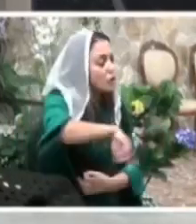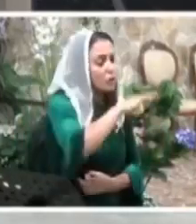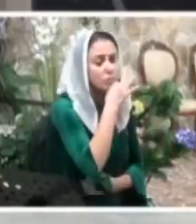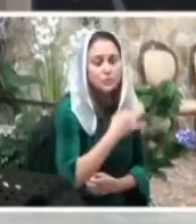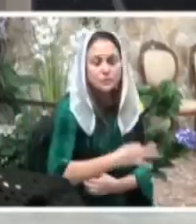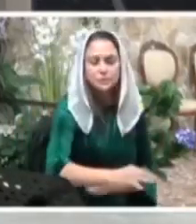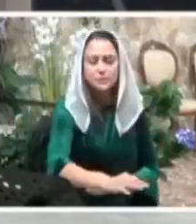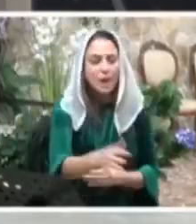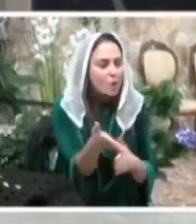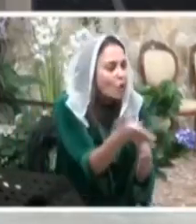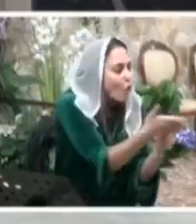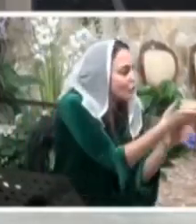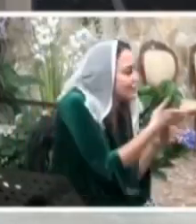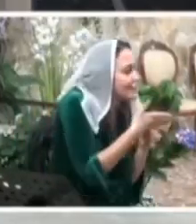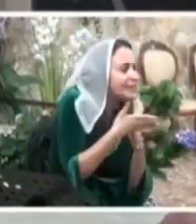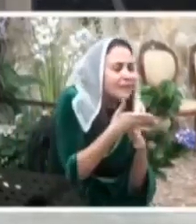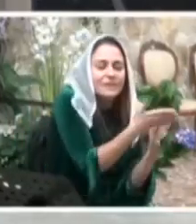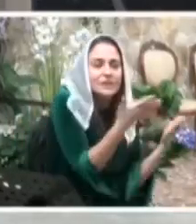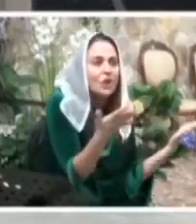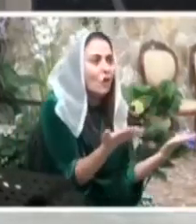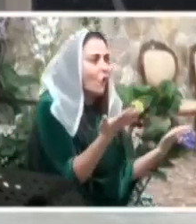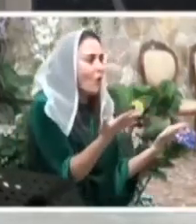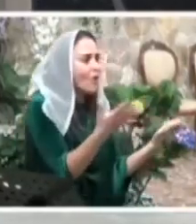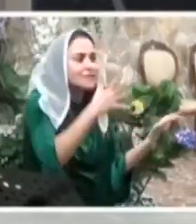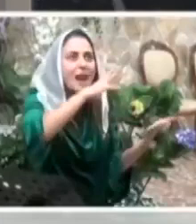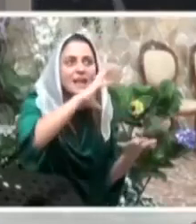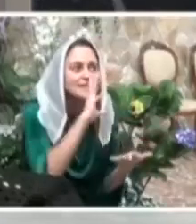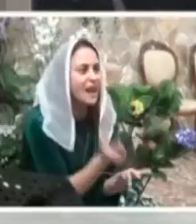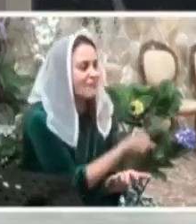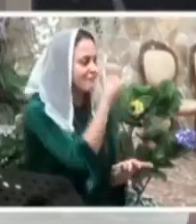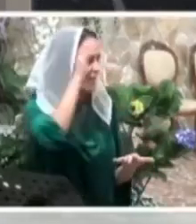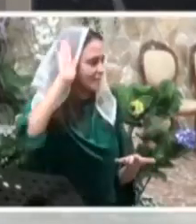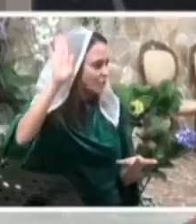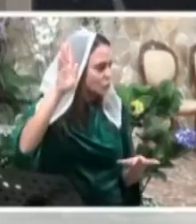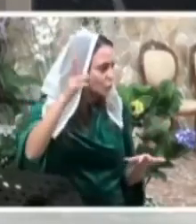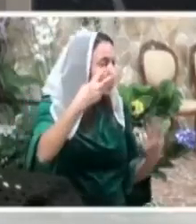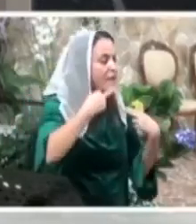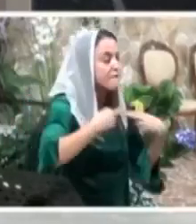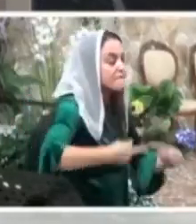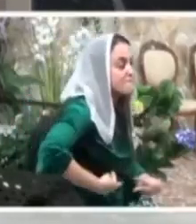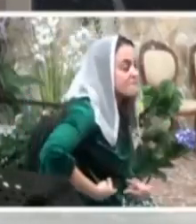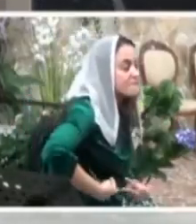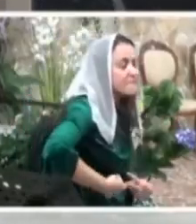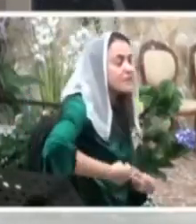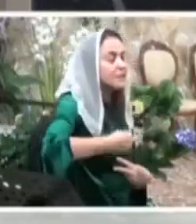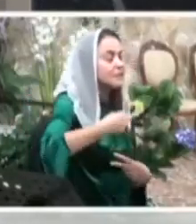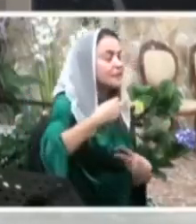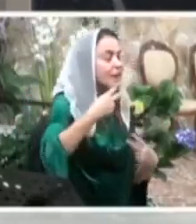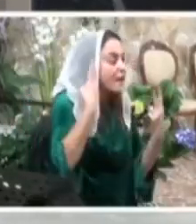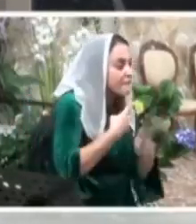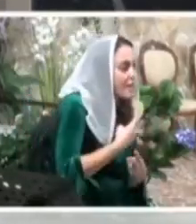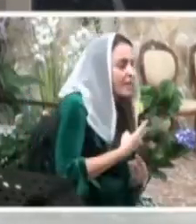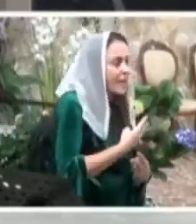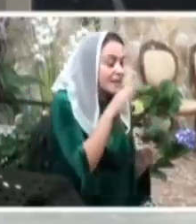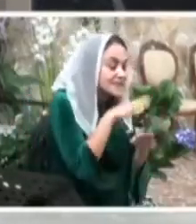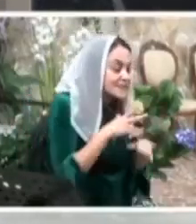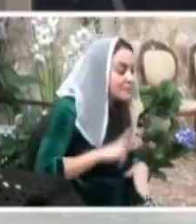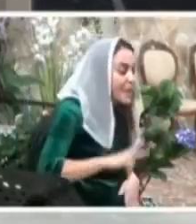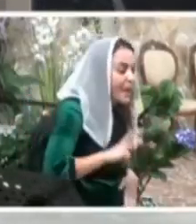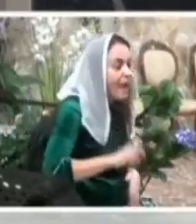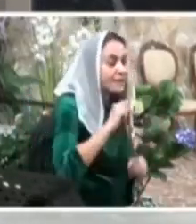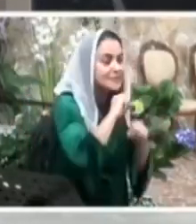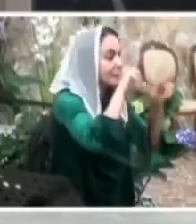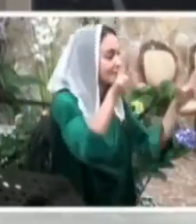possiamo condividere questo messaggio di vita, questo messaggio di speranza. Gloria al Signore, fratello,